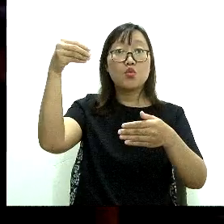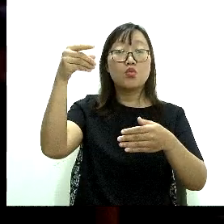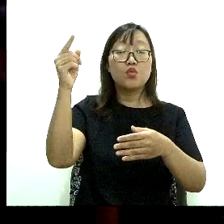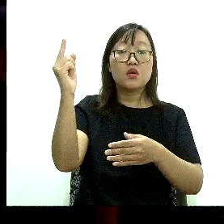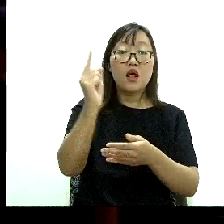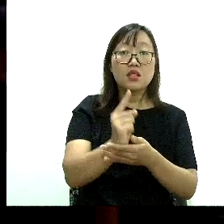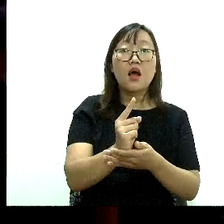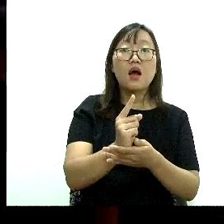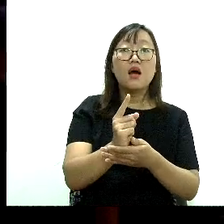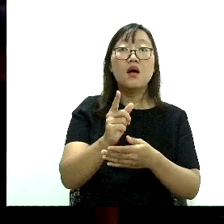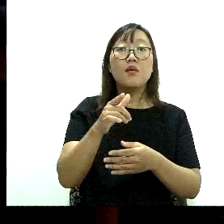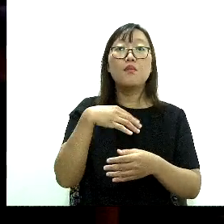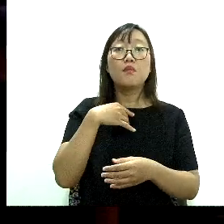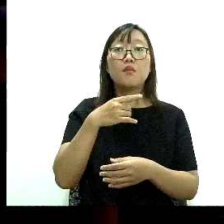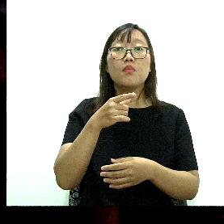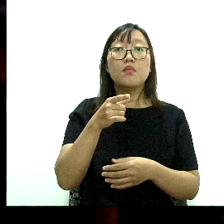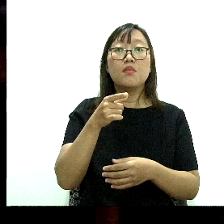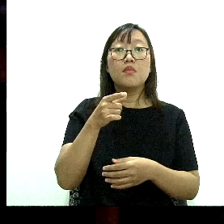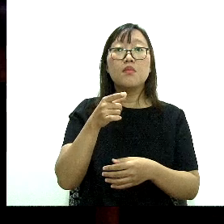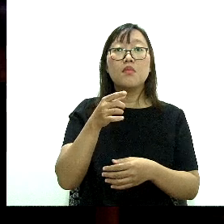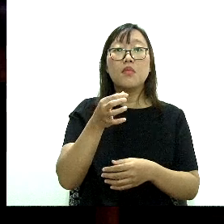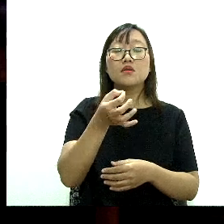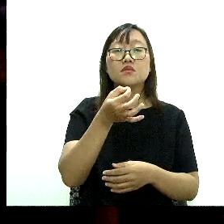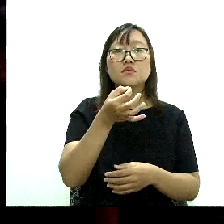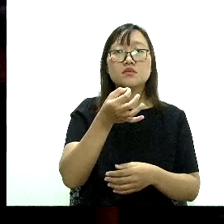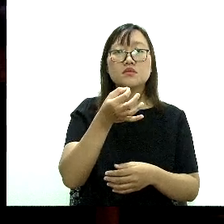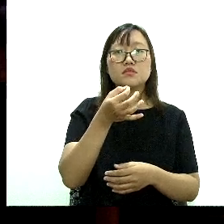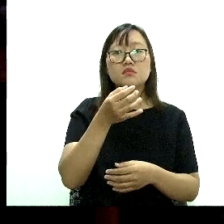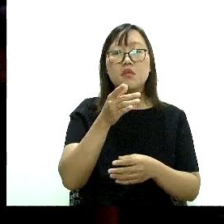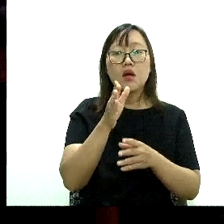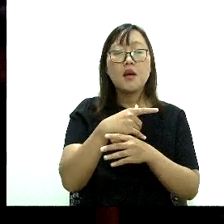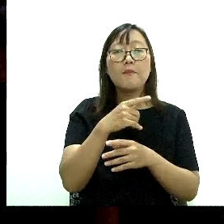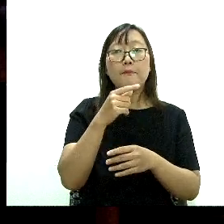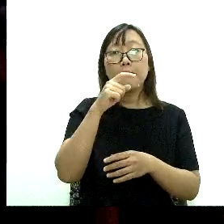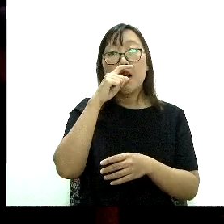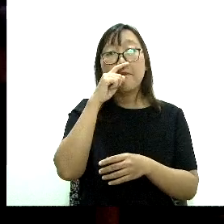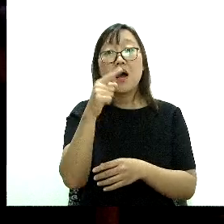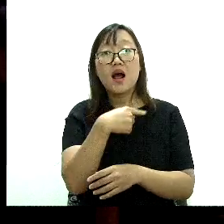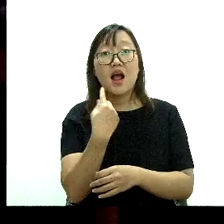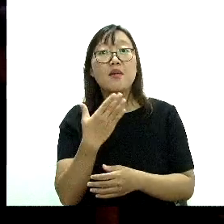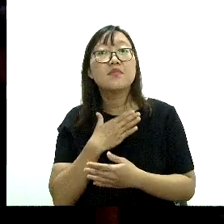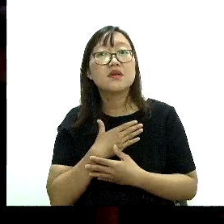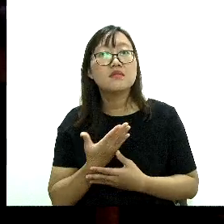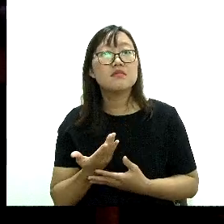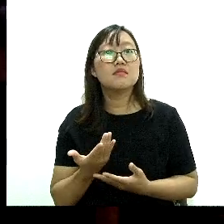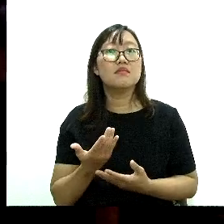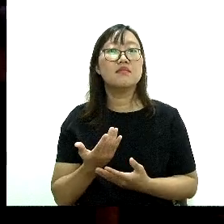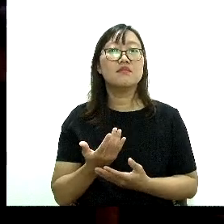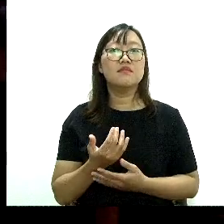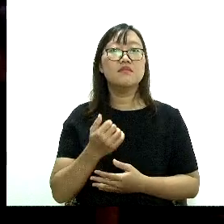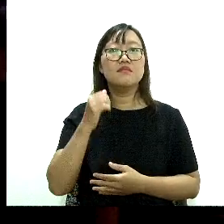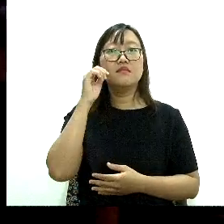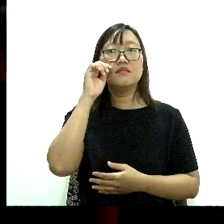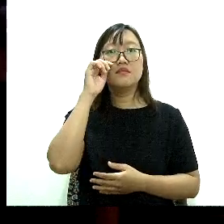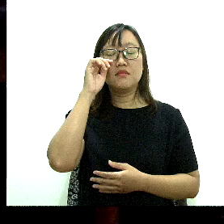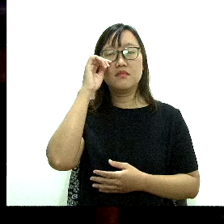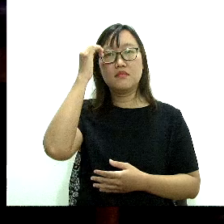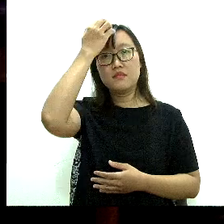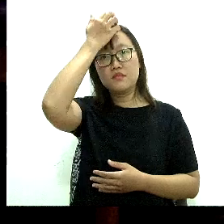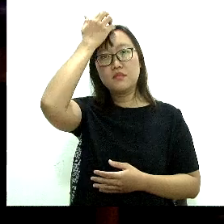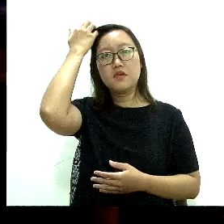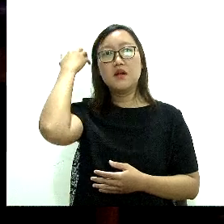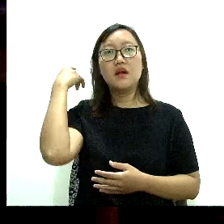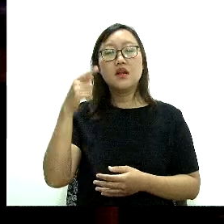Waktu komuni, mereka mendapat 1 komuni sama. Tidak, kamu datang setengah ya, sore, terlambat. Tidak,